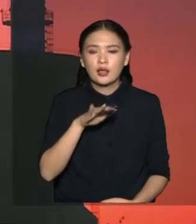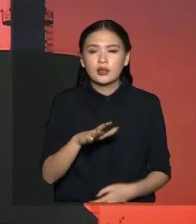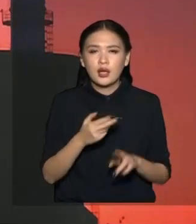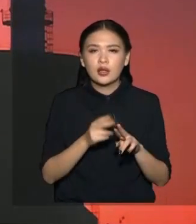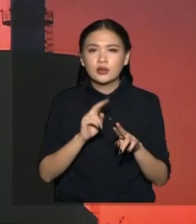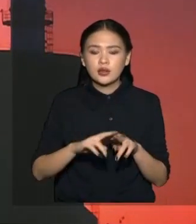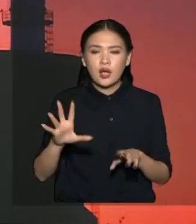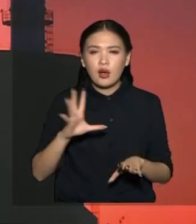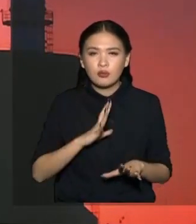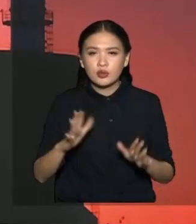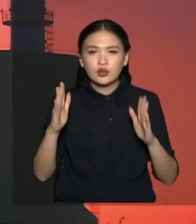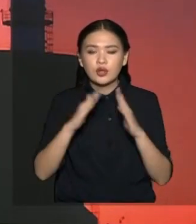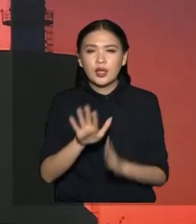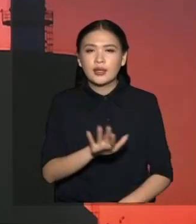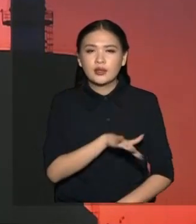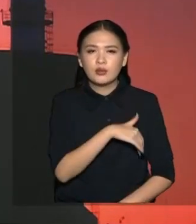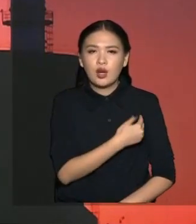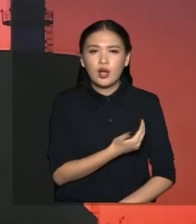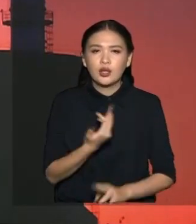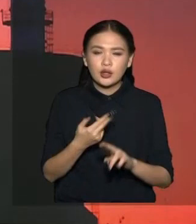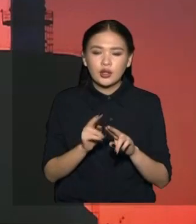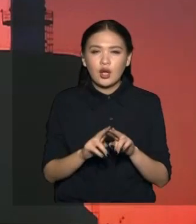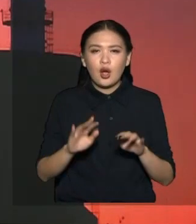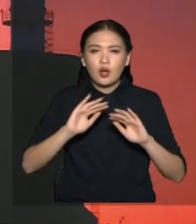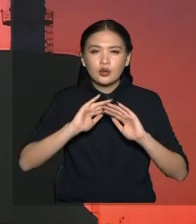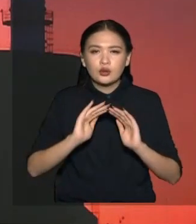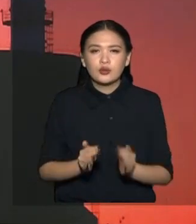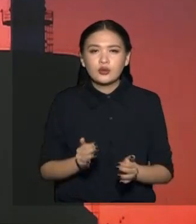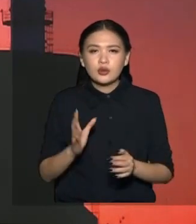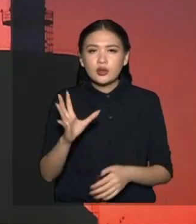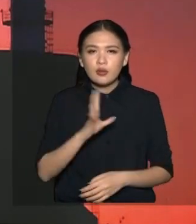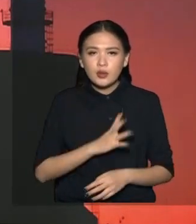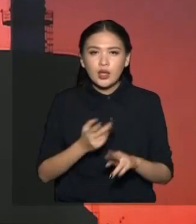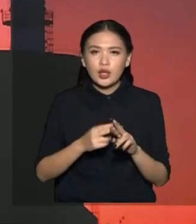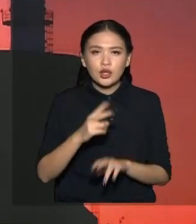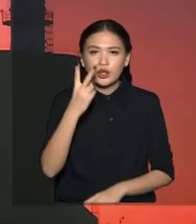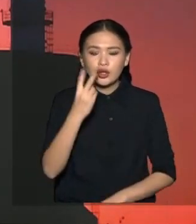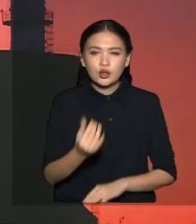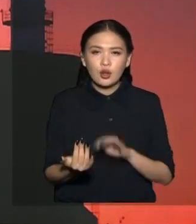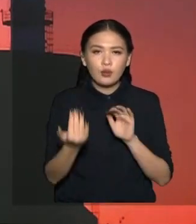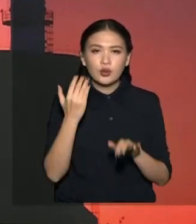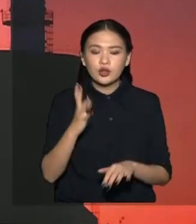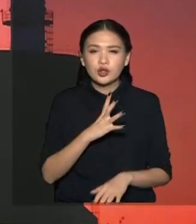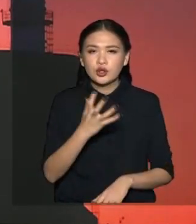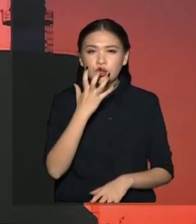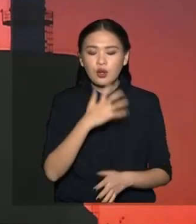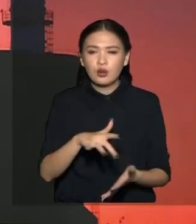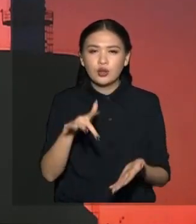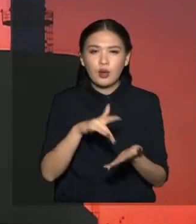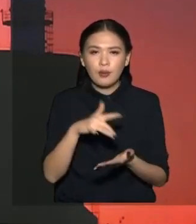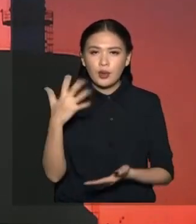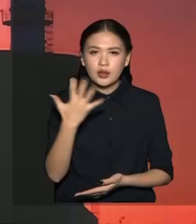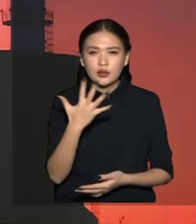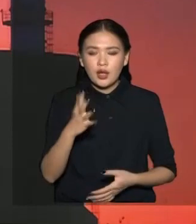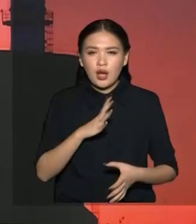Салдарынан баспаналардағы температура едәуір төмендеген. Айта кетейін, екі күн бұрын ғана жылу орталығындағы